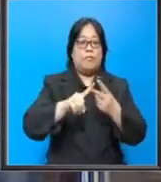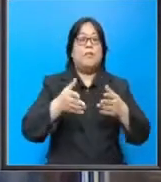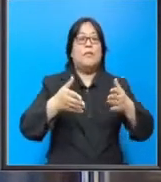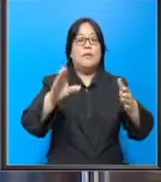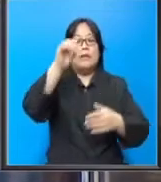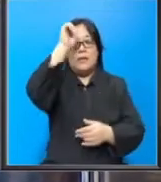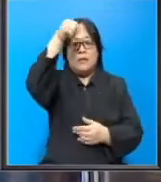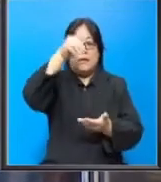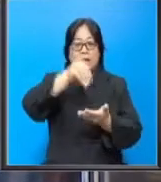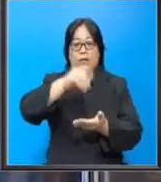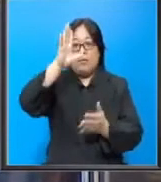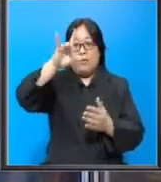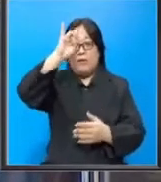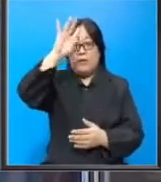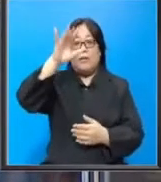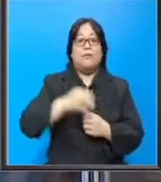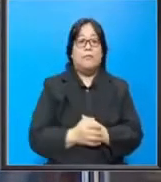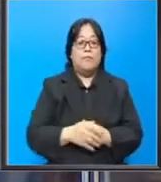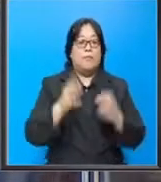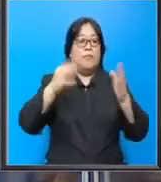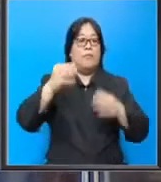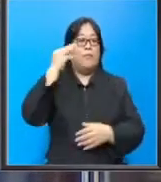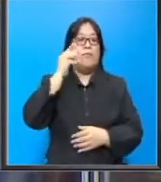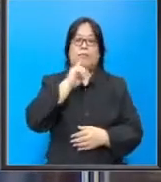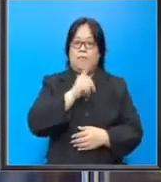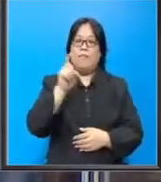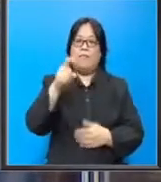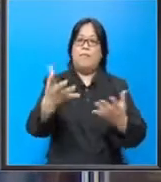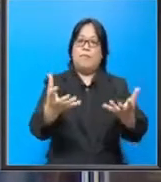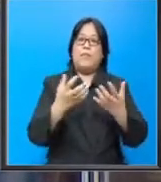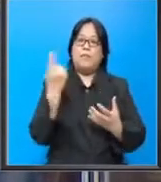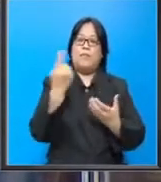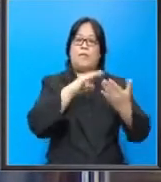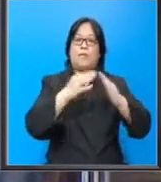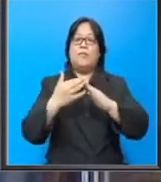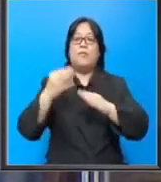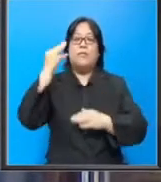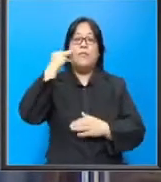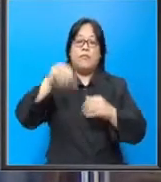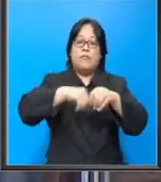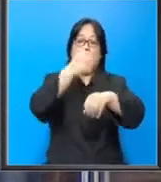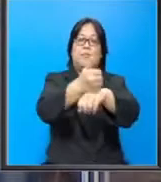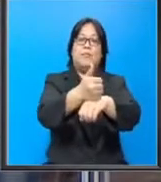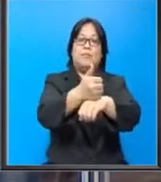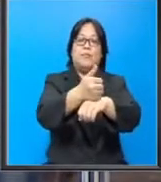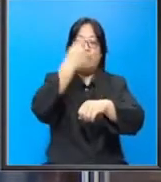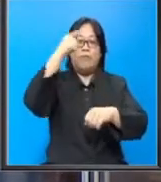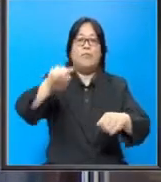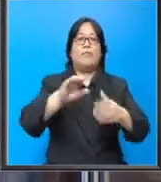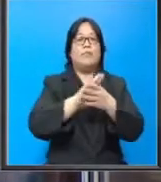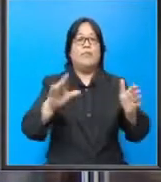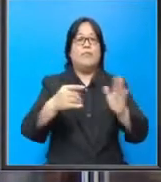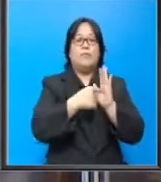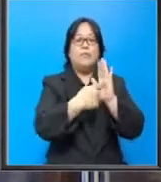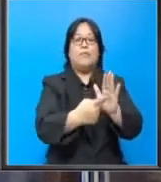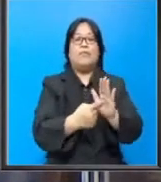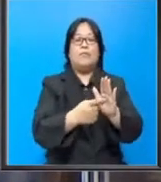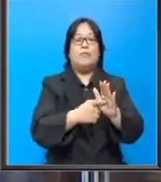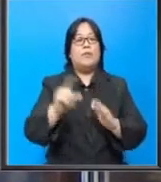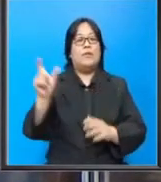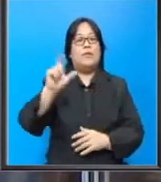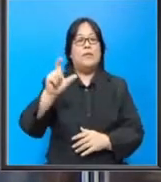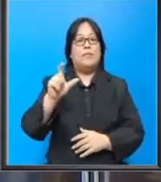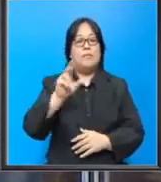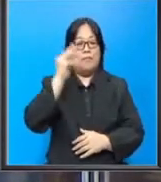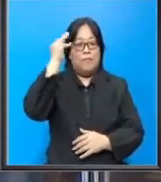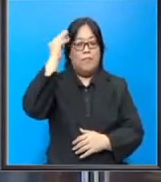diberi Fort untuk bra India Melayu juga tentunya Mahung 1 Banda Melayu diwujudkan bagi melamakan adzim lagi Islam di